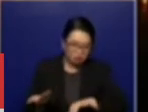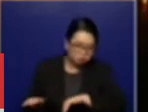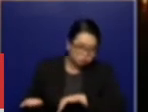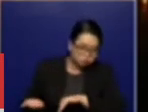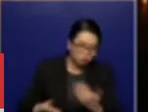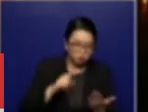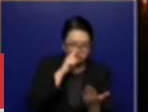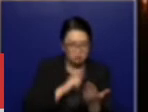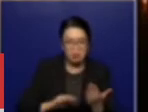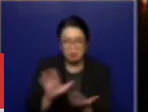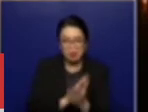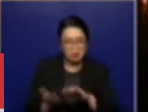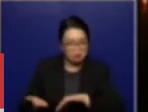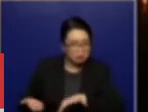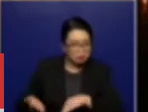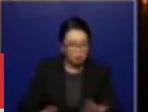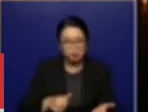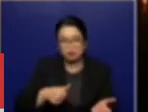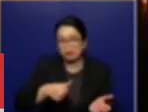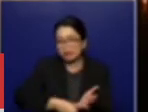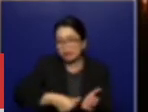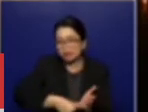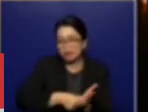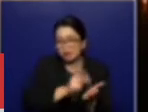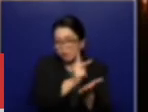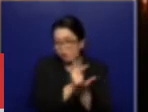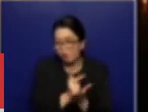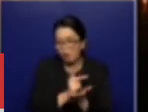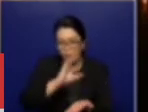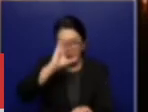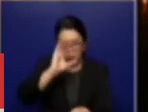หนี้สินซึ่งเป็นก้อนมหึมาทีเดียว